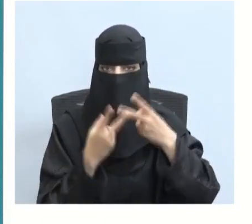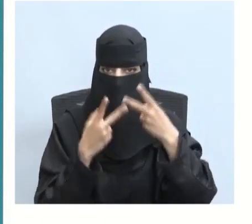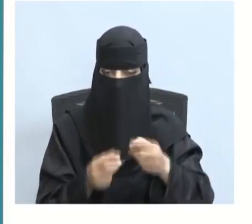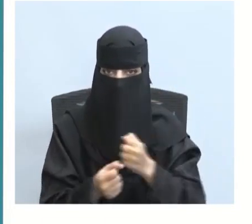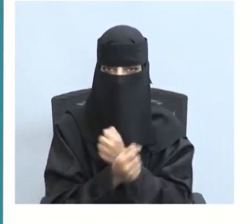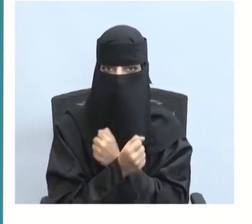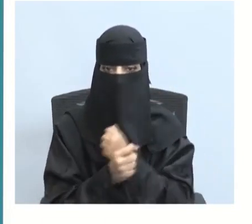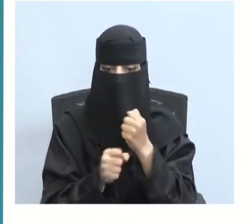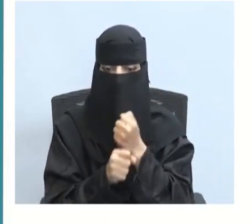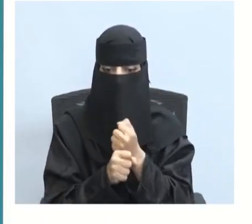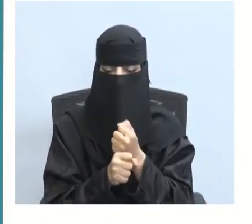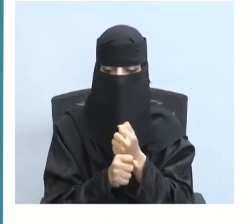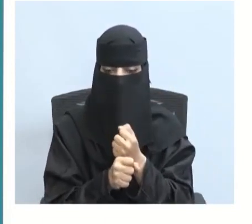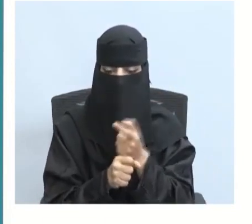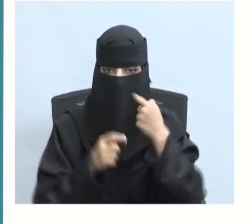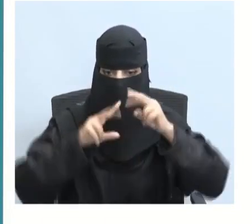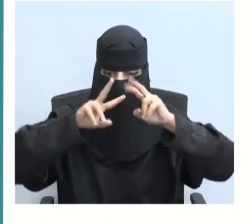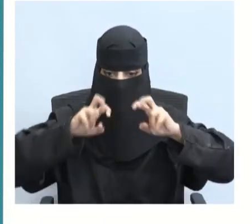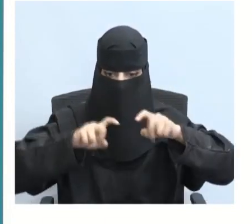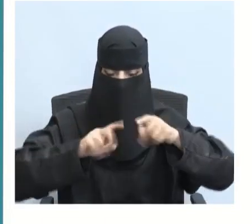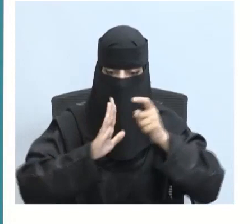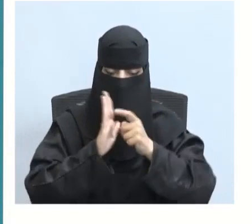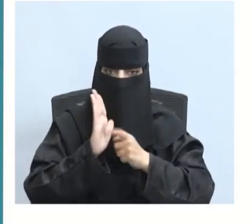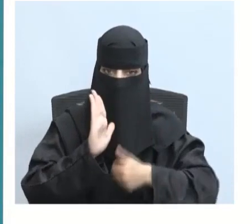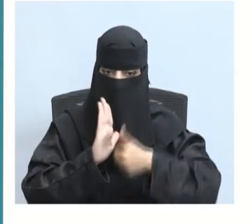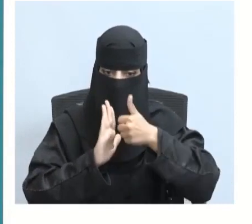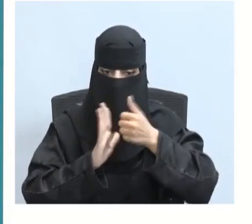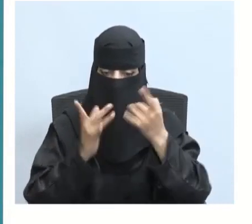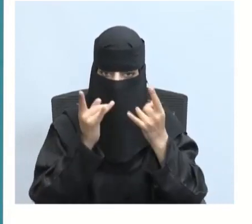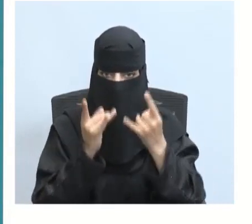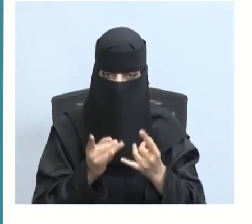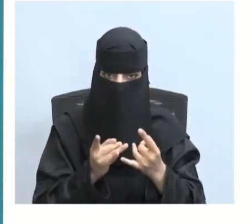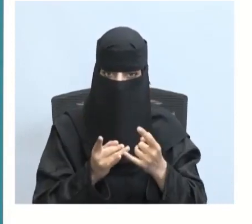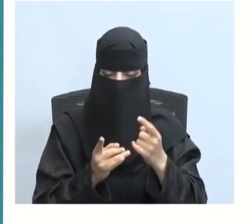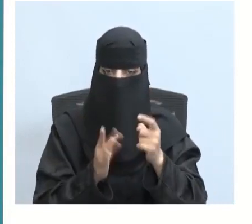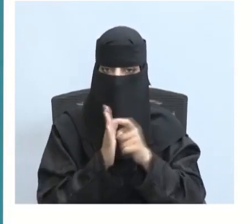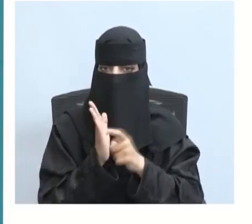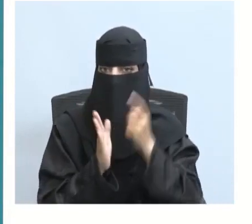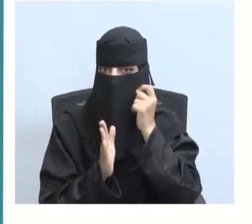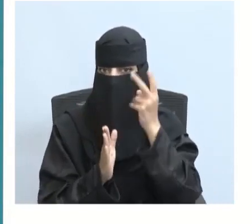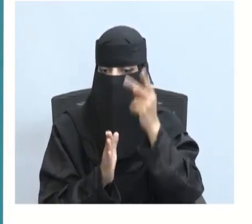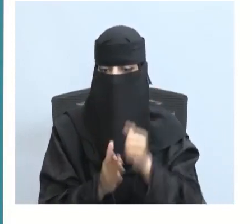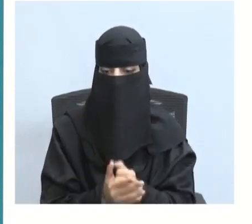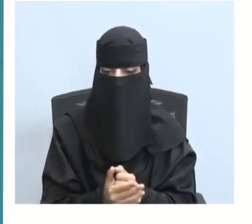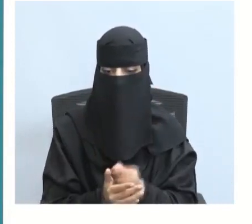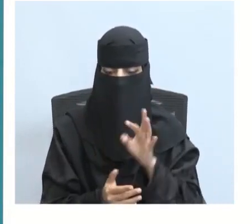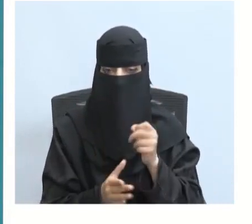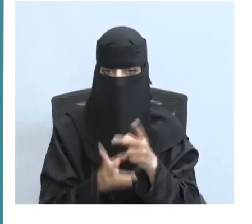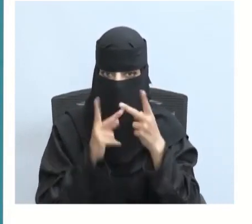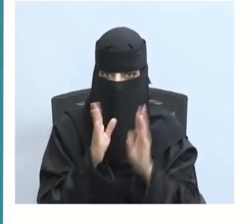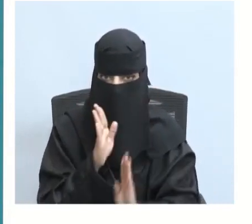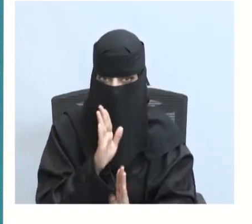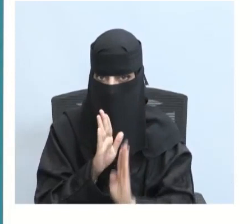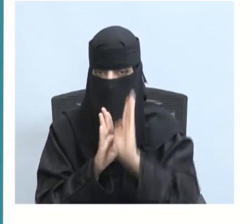لتشغيلها اعمل او اعملي بحثا للتحقق من صحه هذه الفرضيه كيف